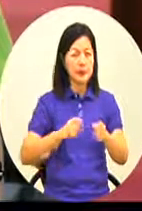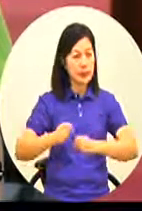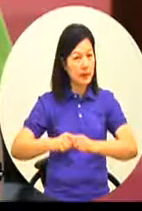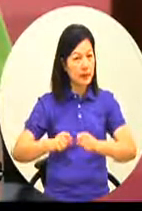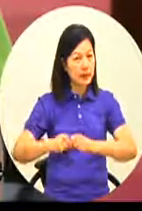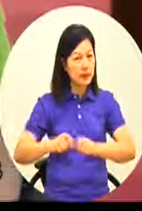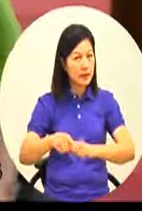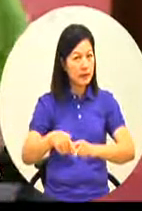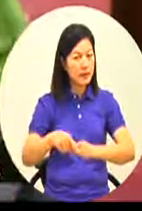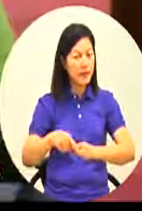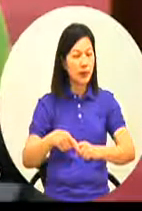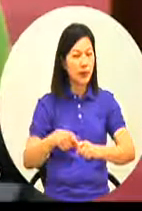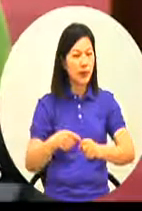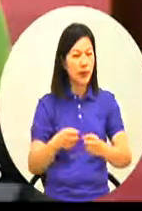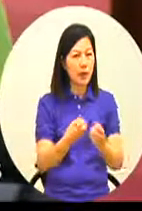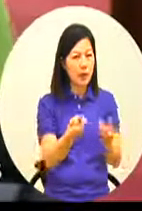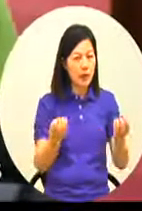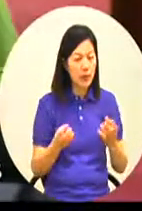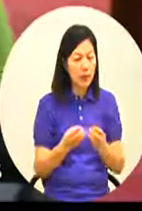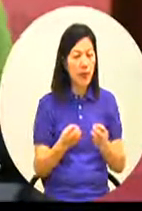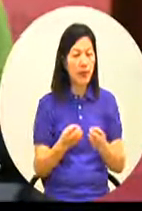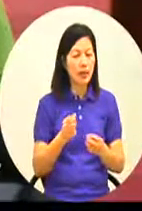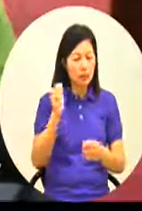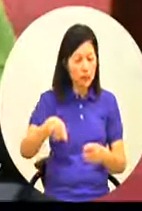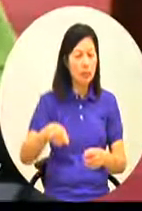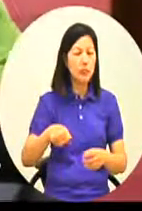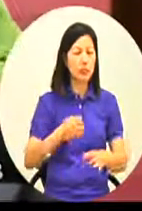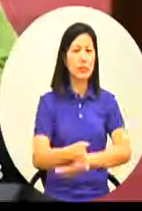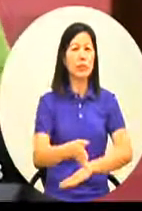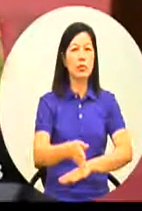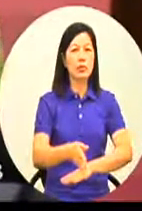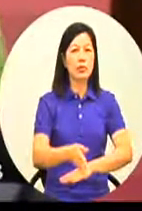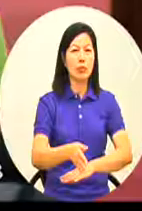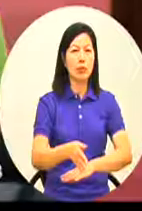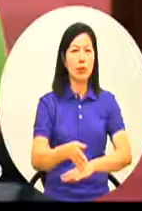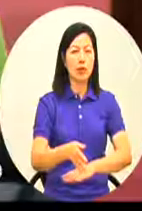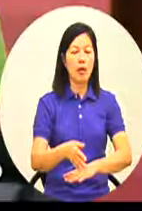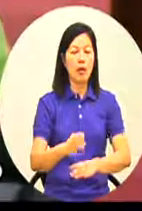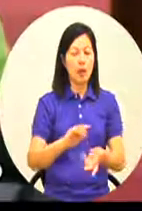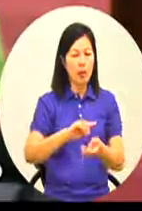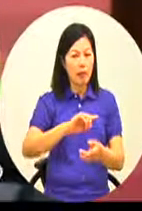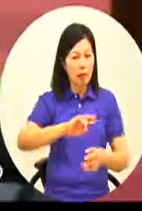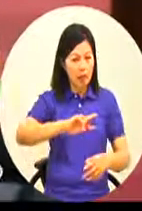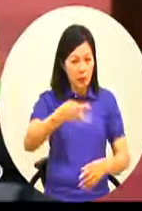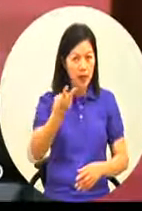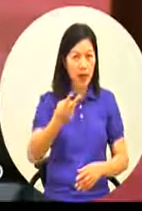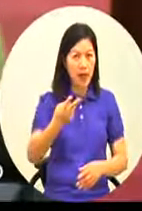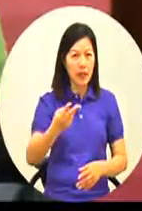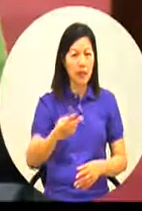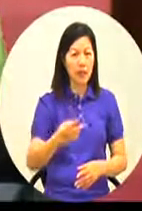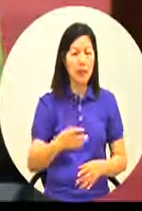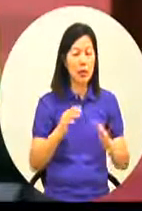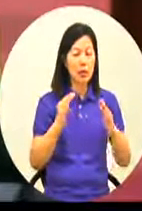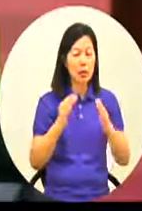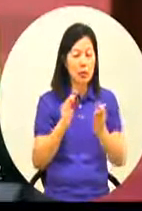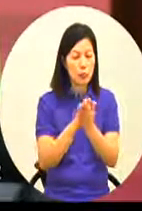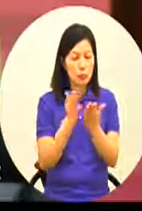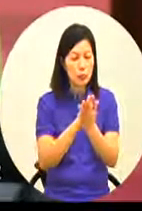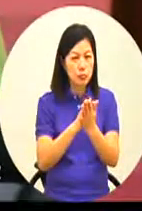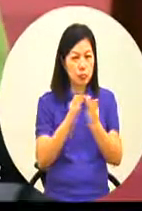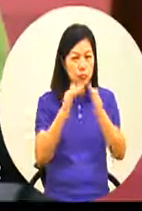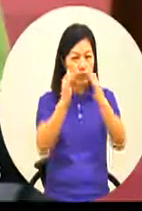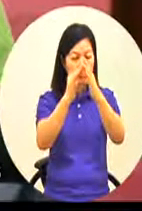的会有开会通过，就是讲要来起一个图书馆，正式的图书馆。啊，图书馆的